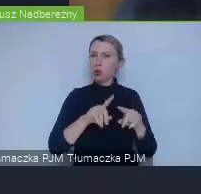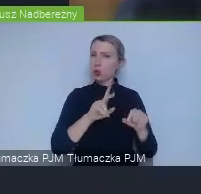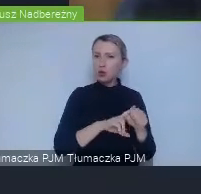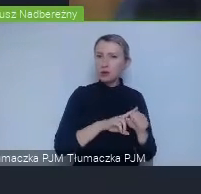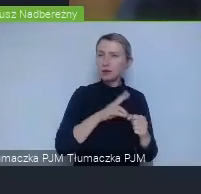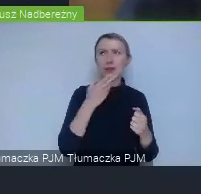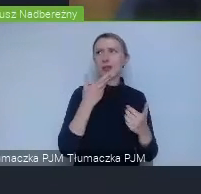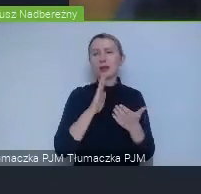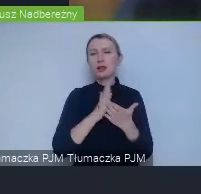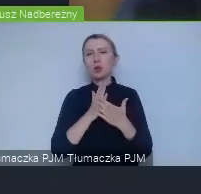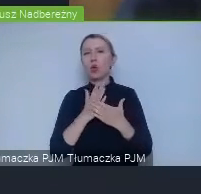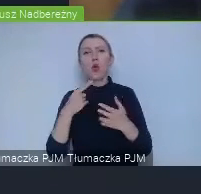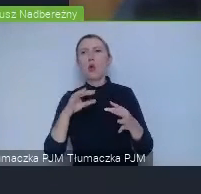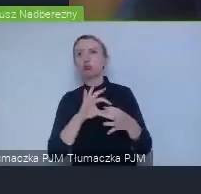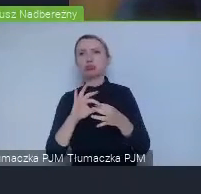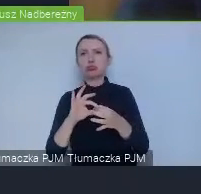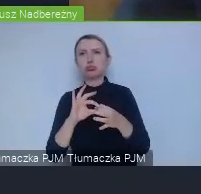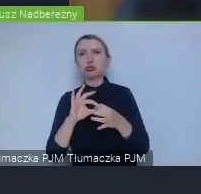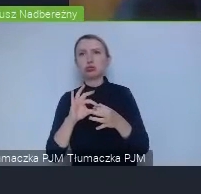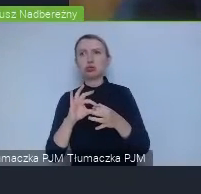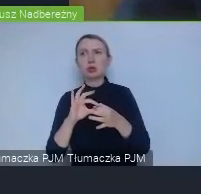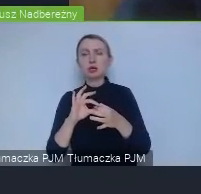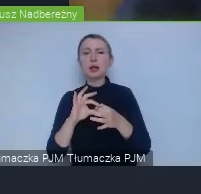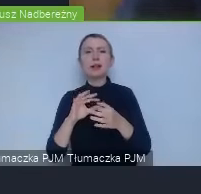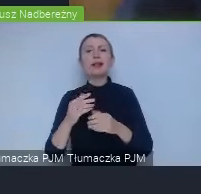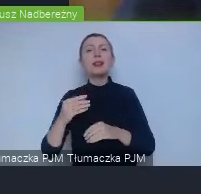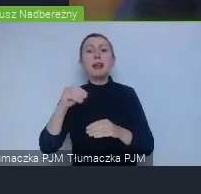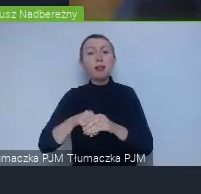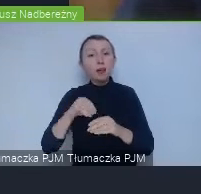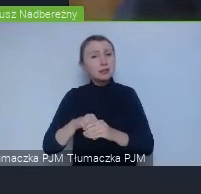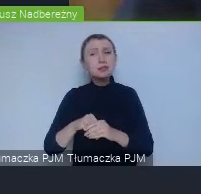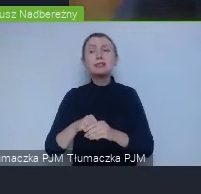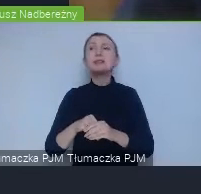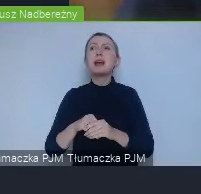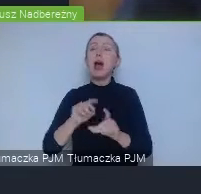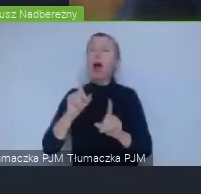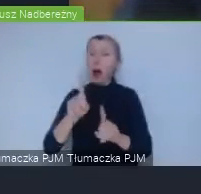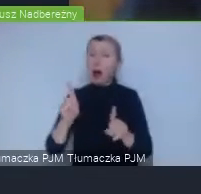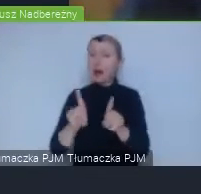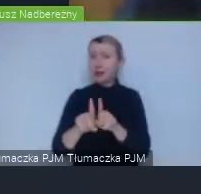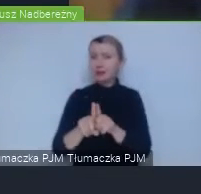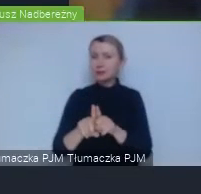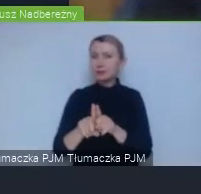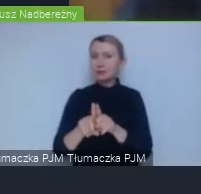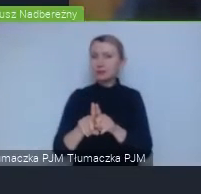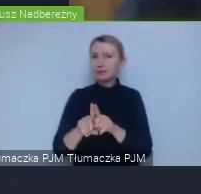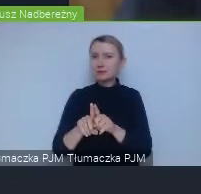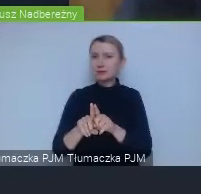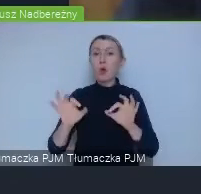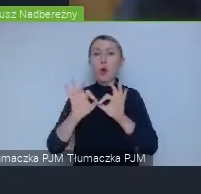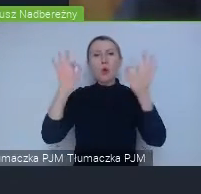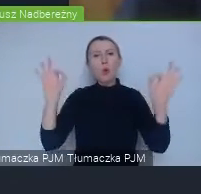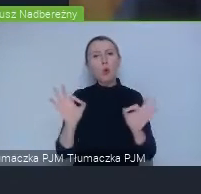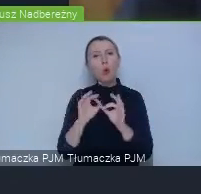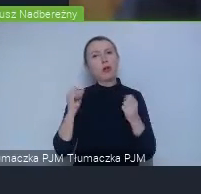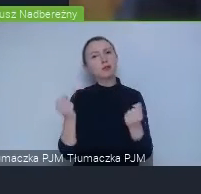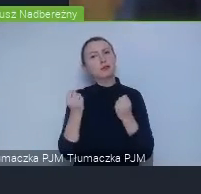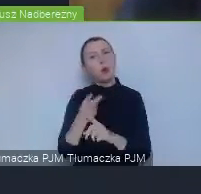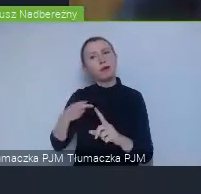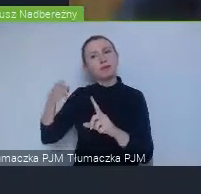krótkoterminowych, nie tylko tych związanych z inwestycjami, ale o ogólnym kierunku, w którym miasto